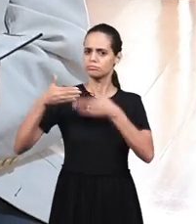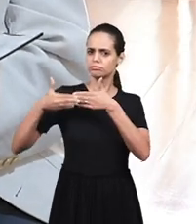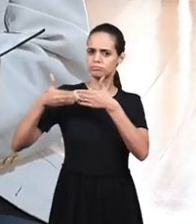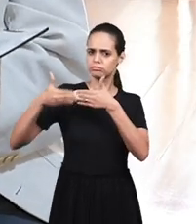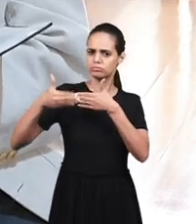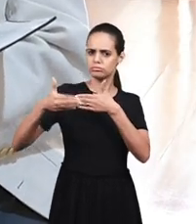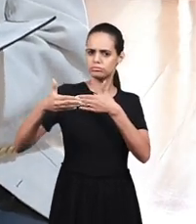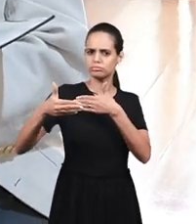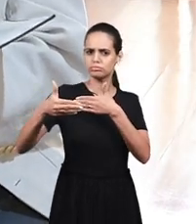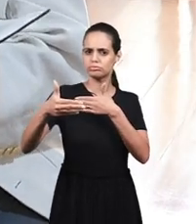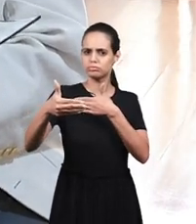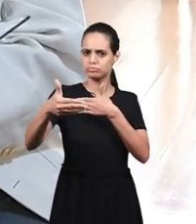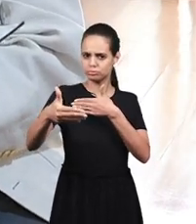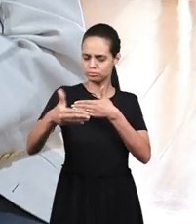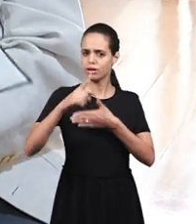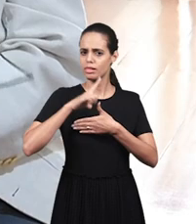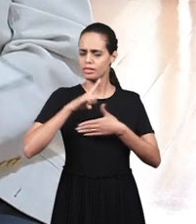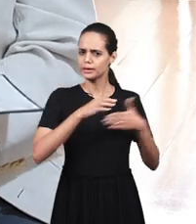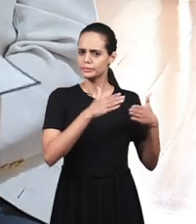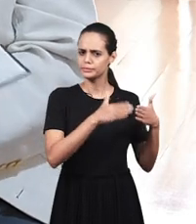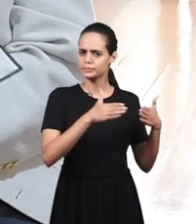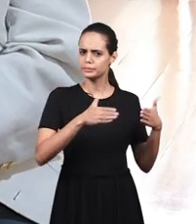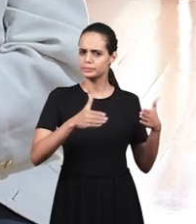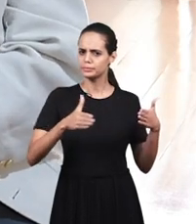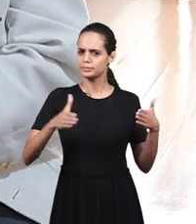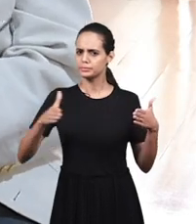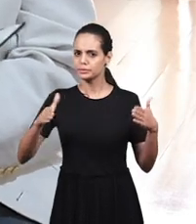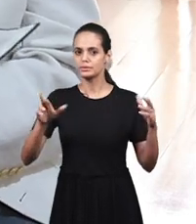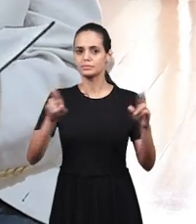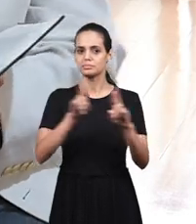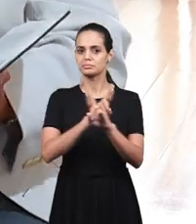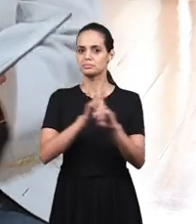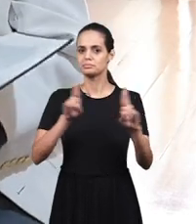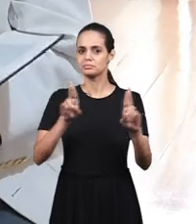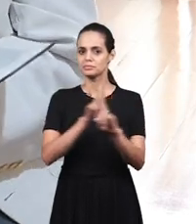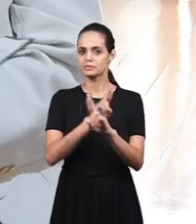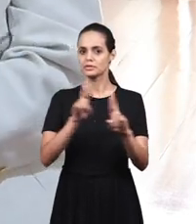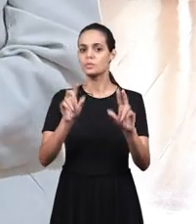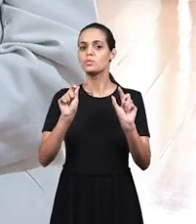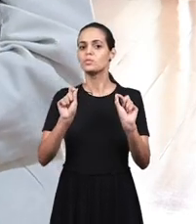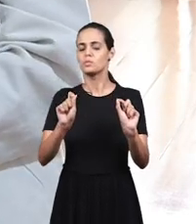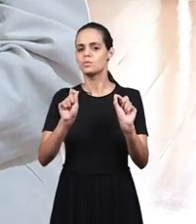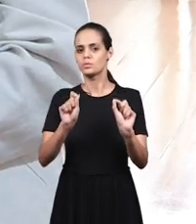продолжать смотреть всю секвенцию этой темы,